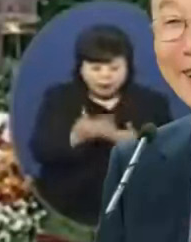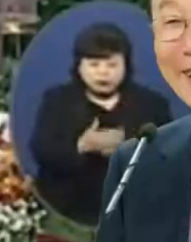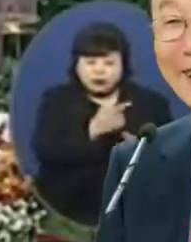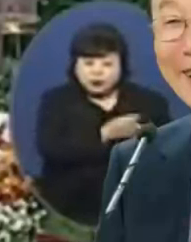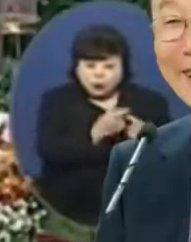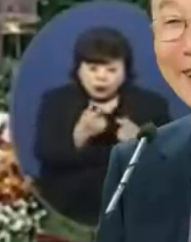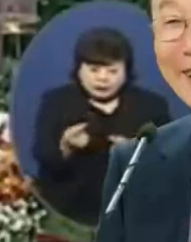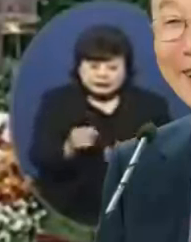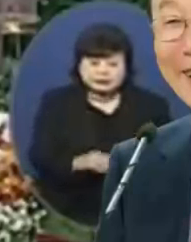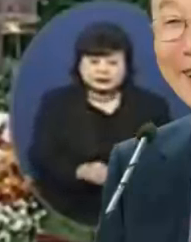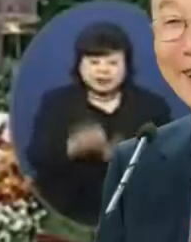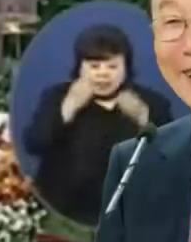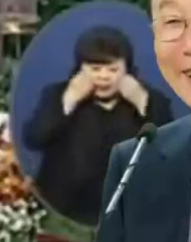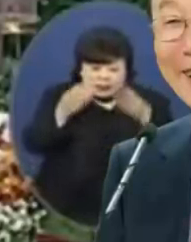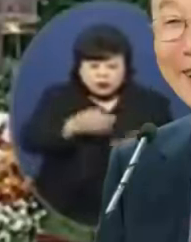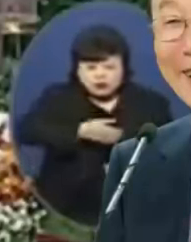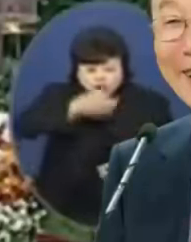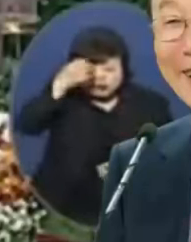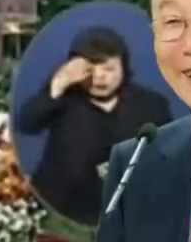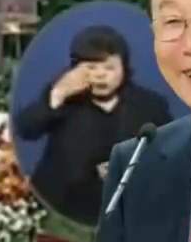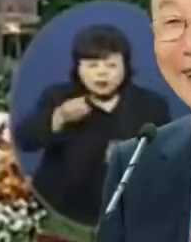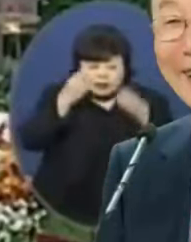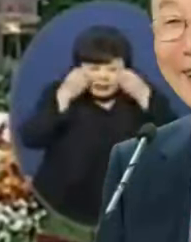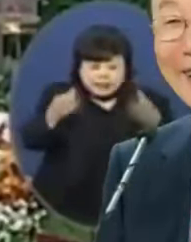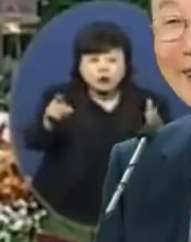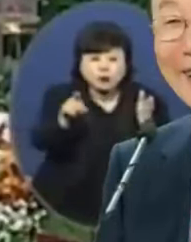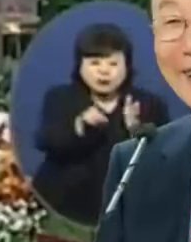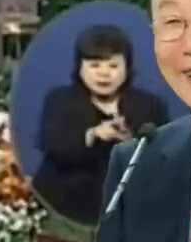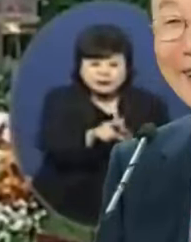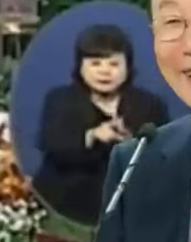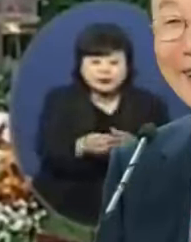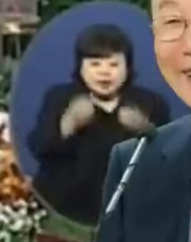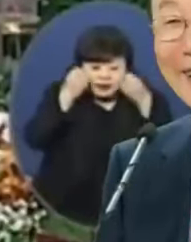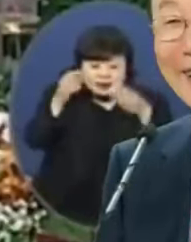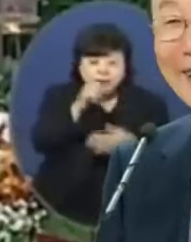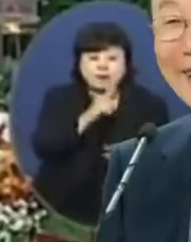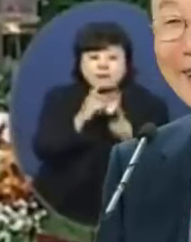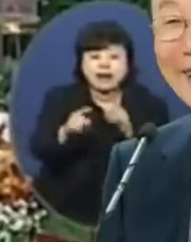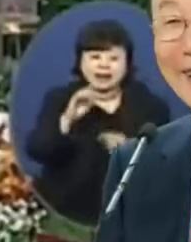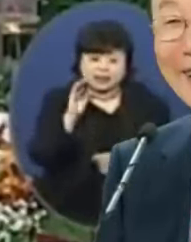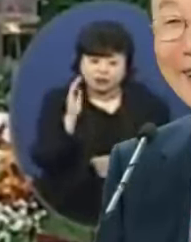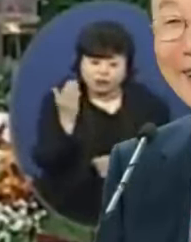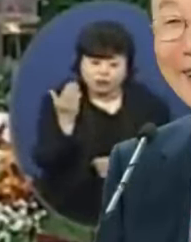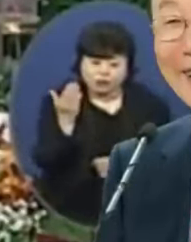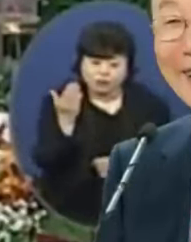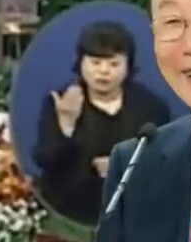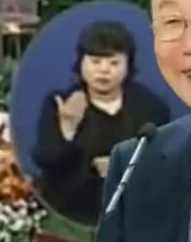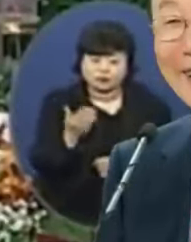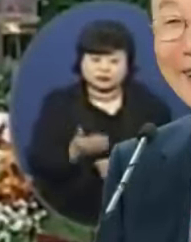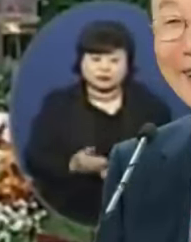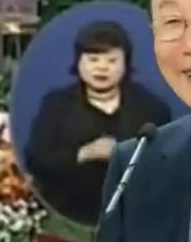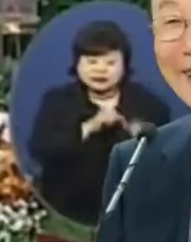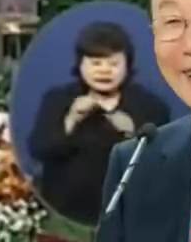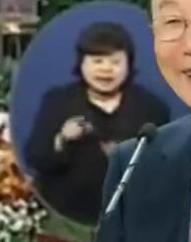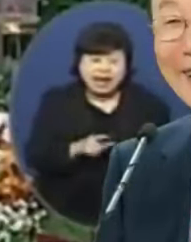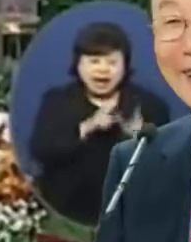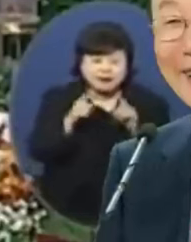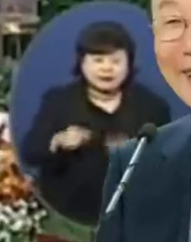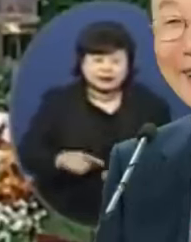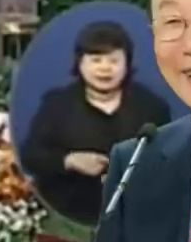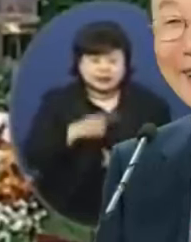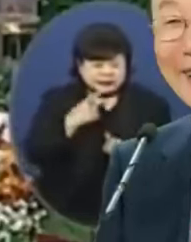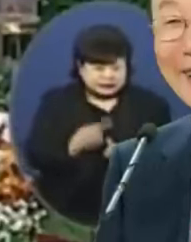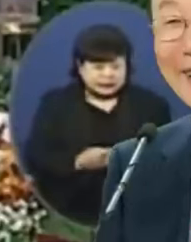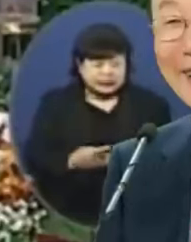동시에 새로운 꿈, 새로운 믿음, 새로운 말을 하게 되고 그 삶이 초자연적으로